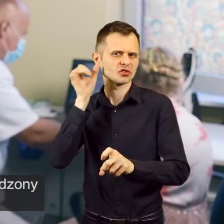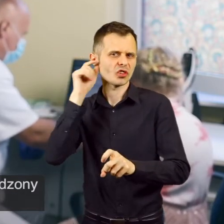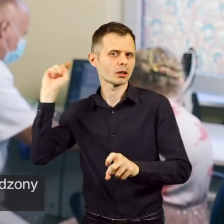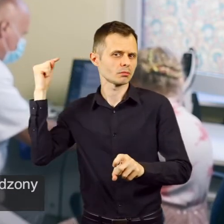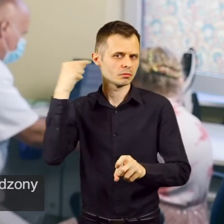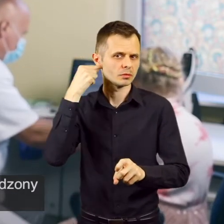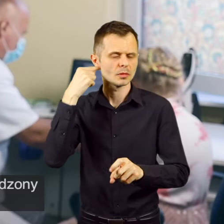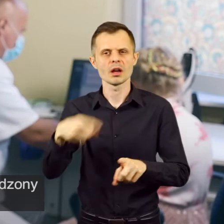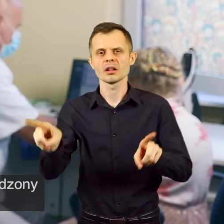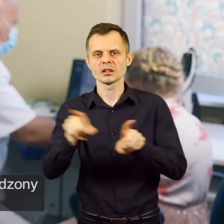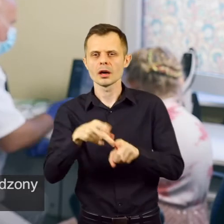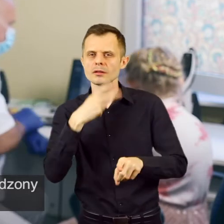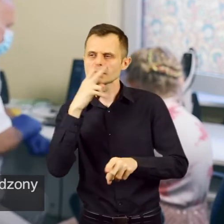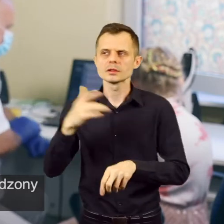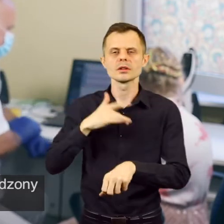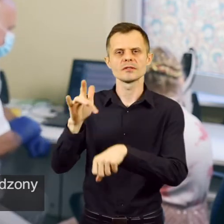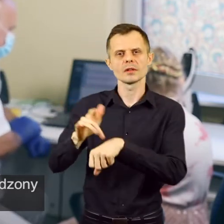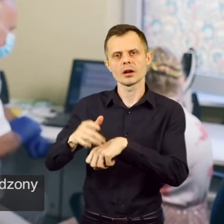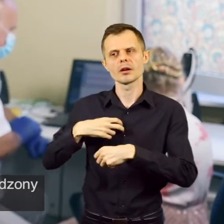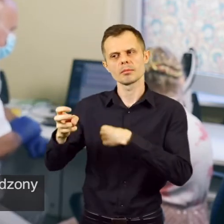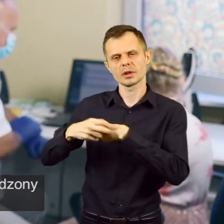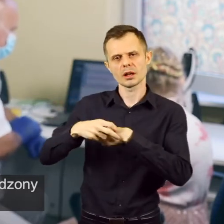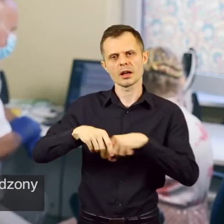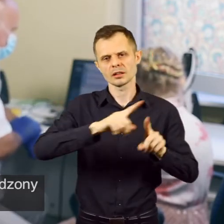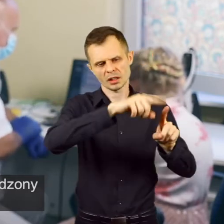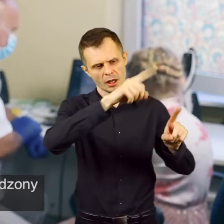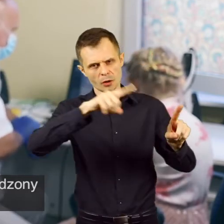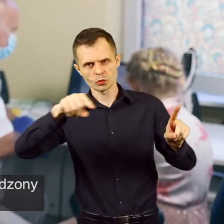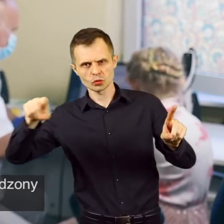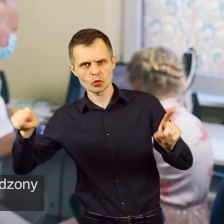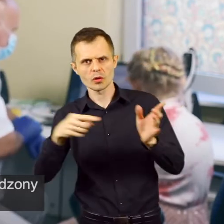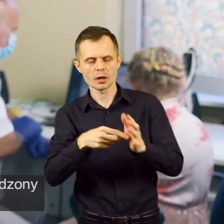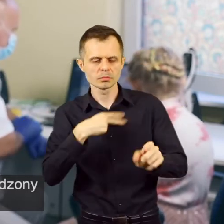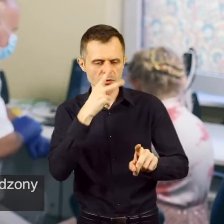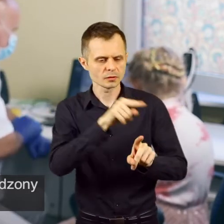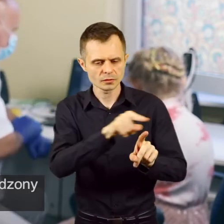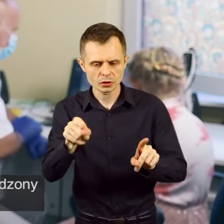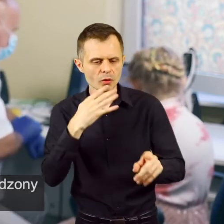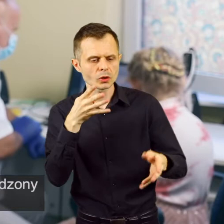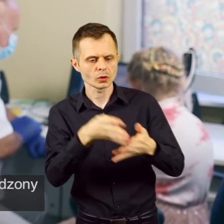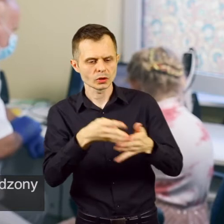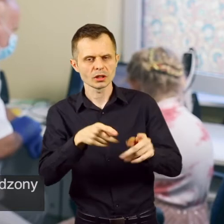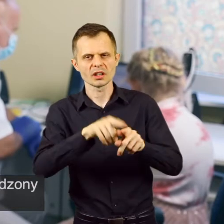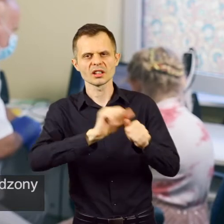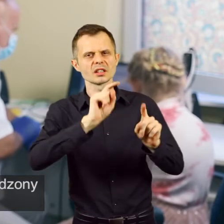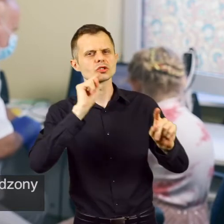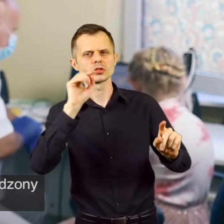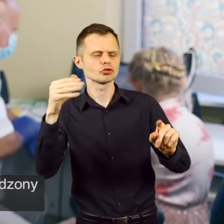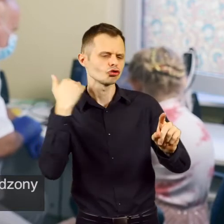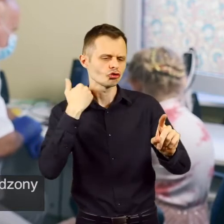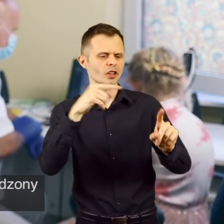akustycznej i mamy charakterystyczny tympanogram, czyli wykres automatycznie sporządzony przez aparat w postaci